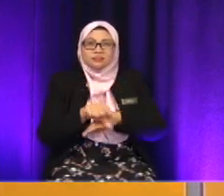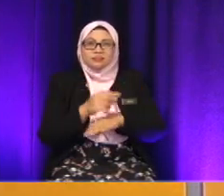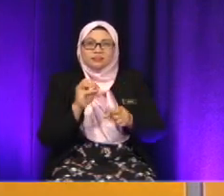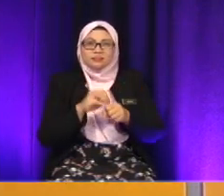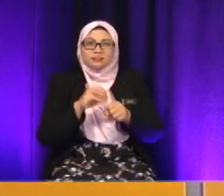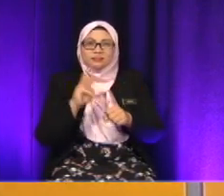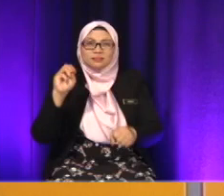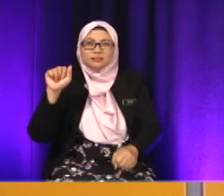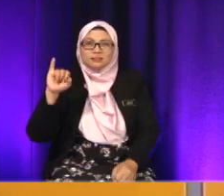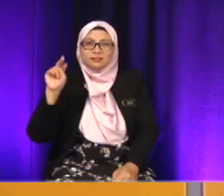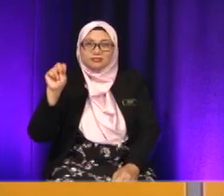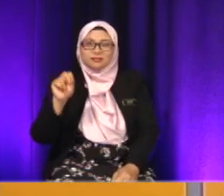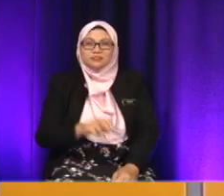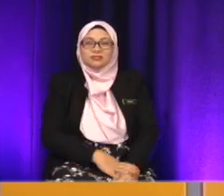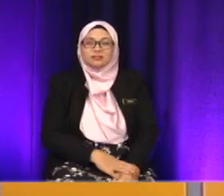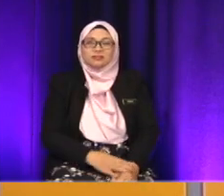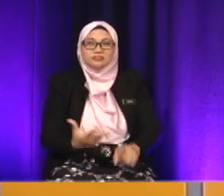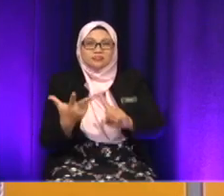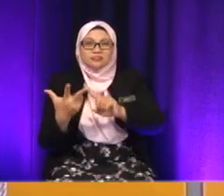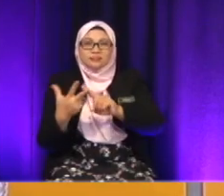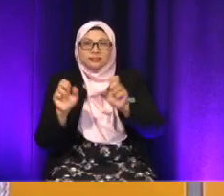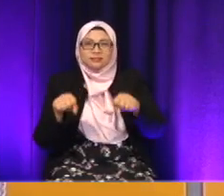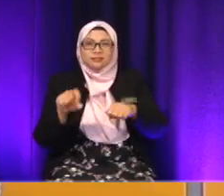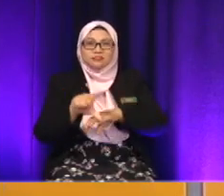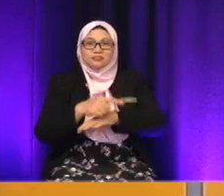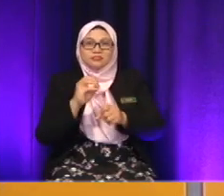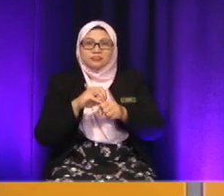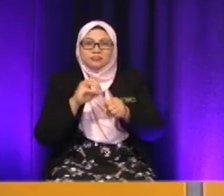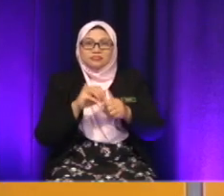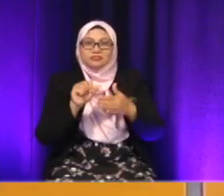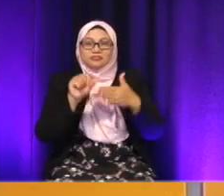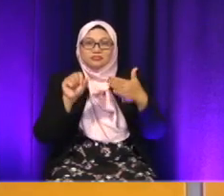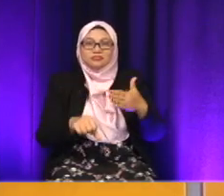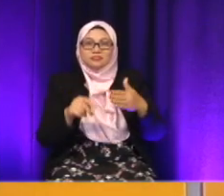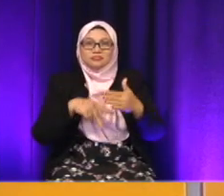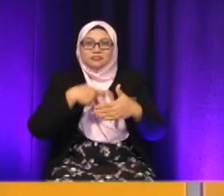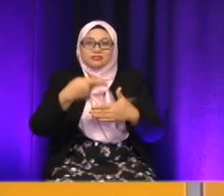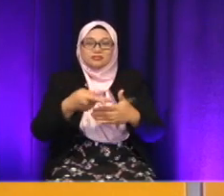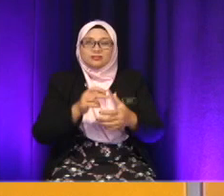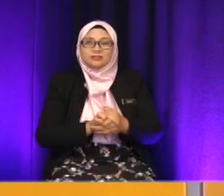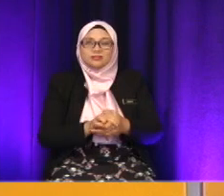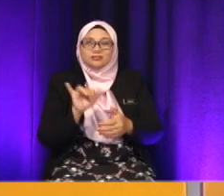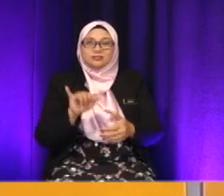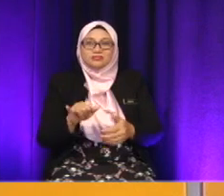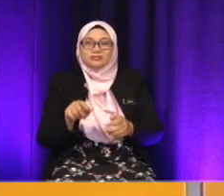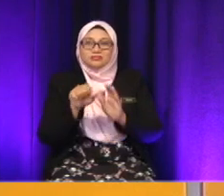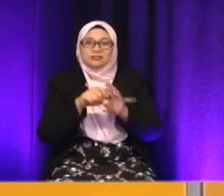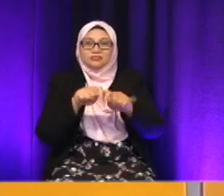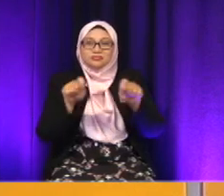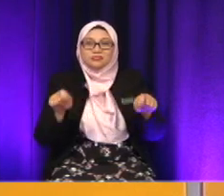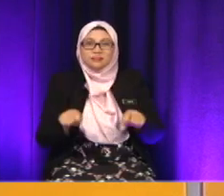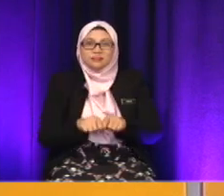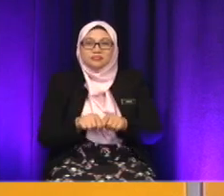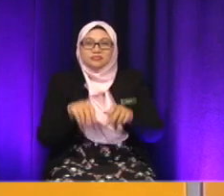yang ketiga boleh digunakan hingga ke akhir program yang pemilik ubah setempat hanya boleh digunakan untuk fungsi yang